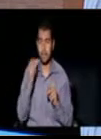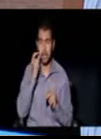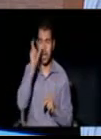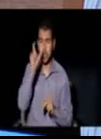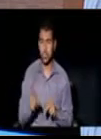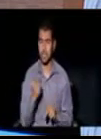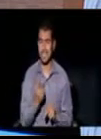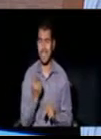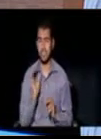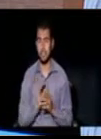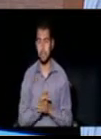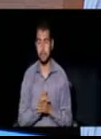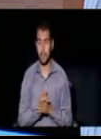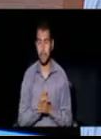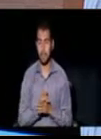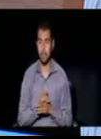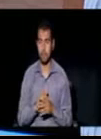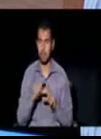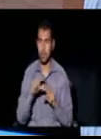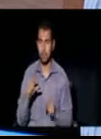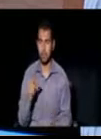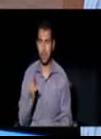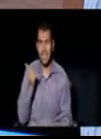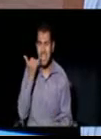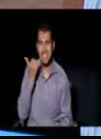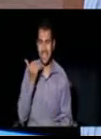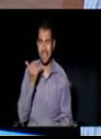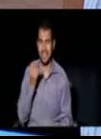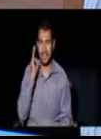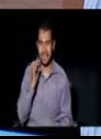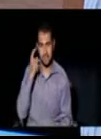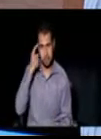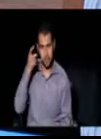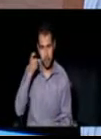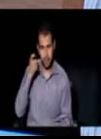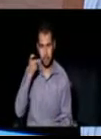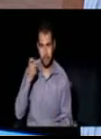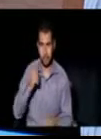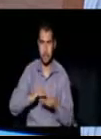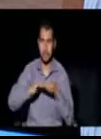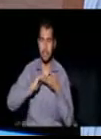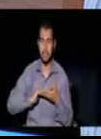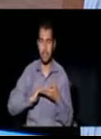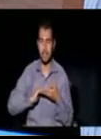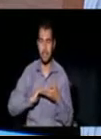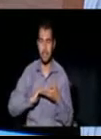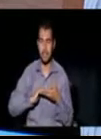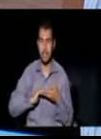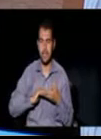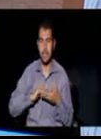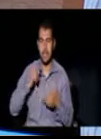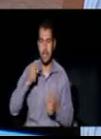الموضوع بسيط، بس احنا نفكر في بعض ونحس ببعض. حضرتك قولي لي، ممكن يقولوا لنا الصم ممكن يشتغل ايه؟ ما هي